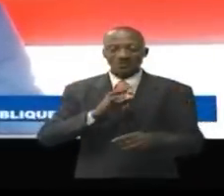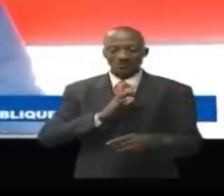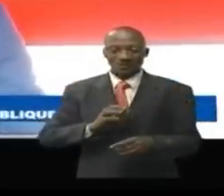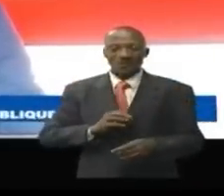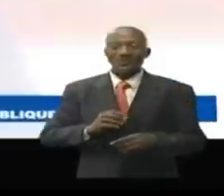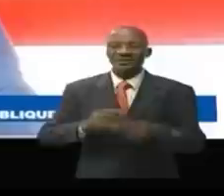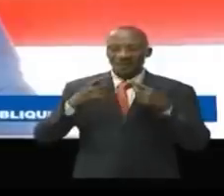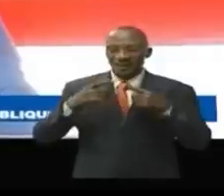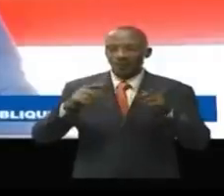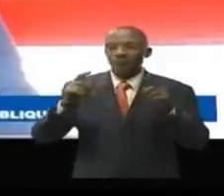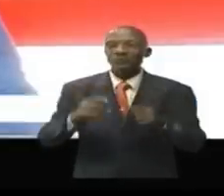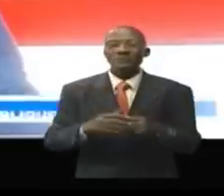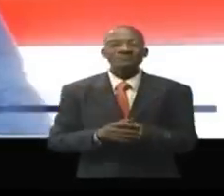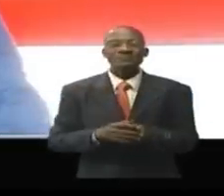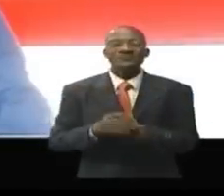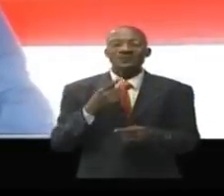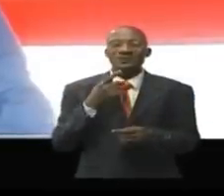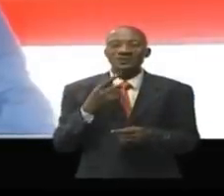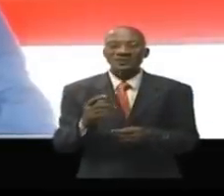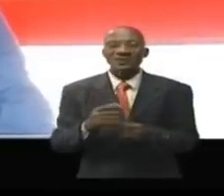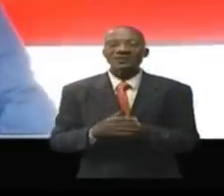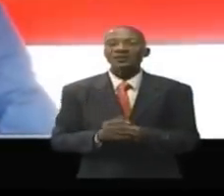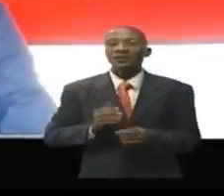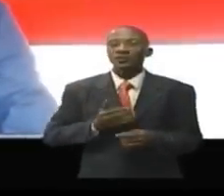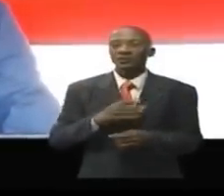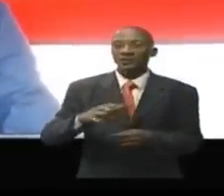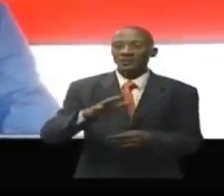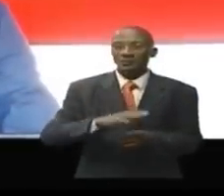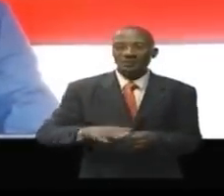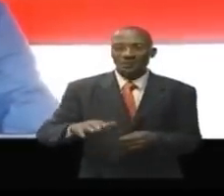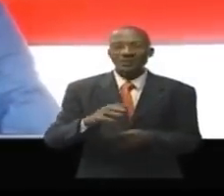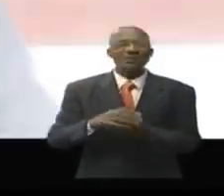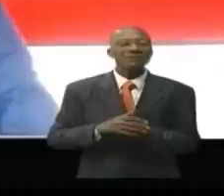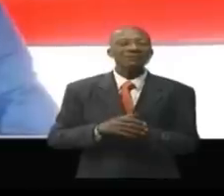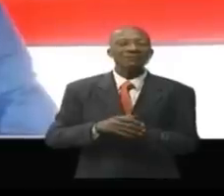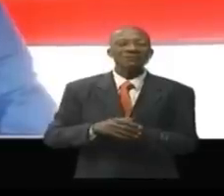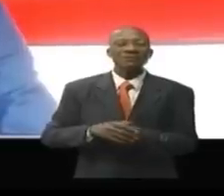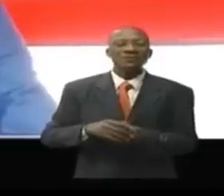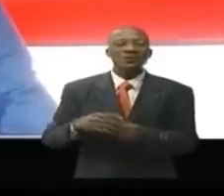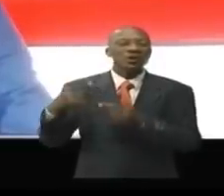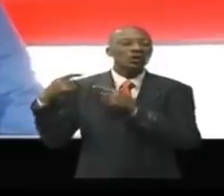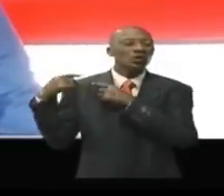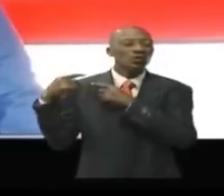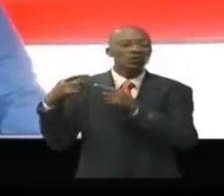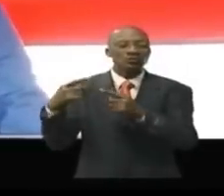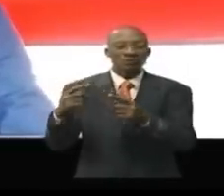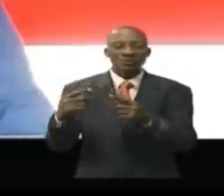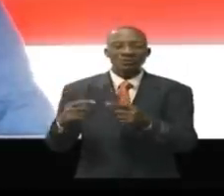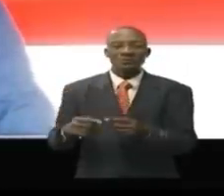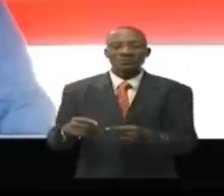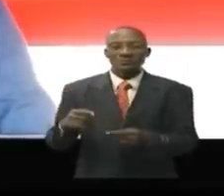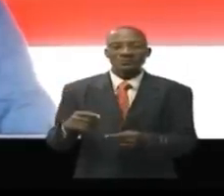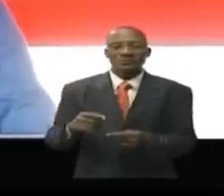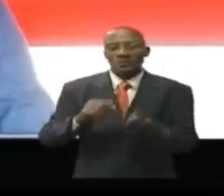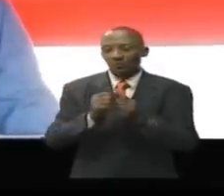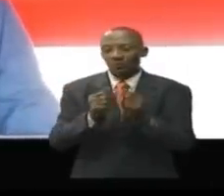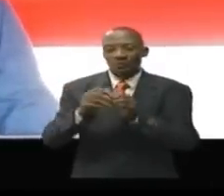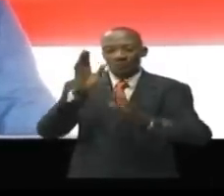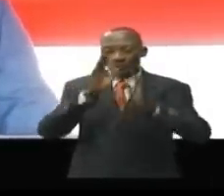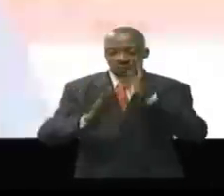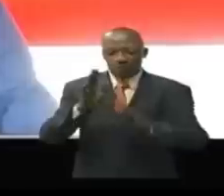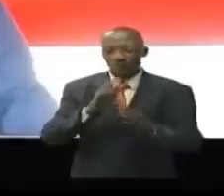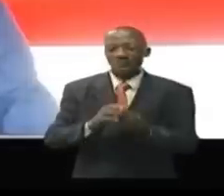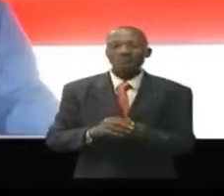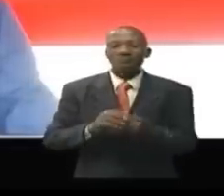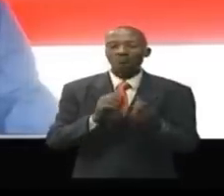espace géographique a longtemps souffert des conflits armés, des problèmes sécuritaires. Les problèmes